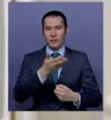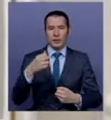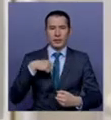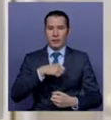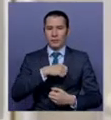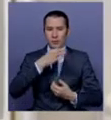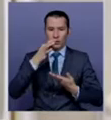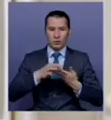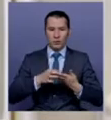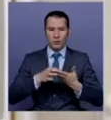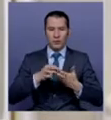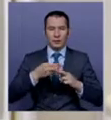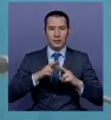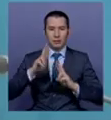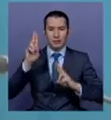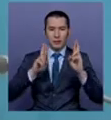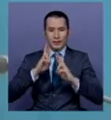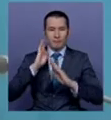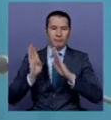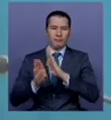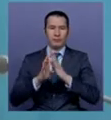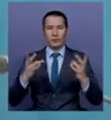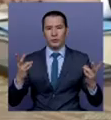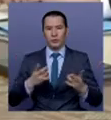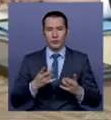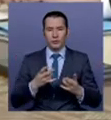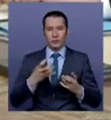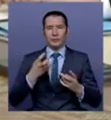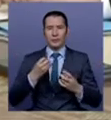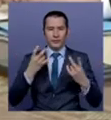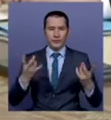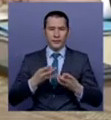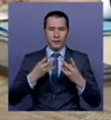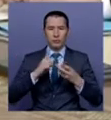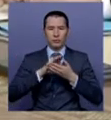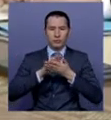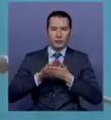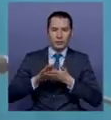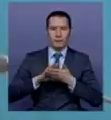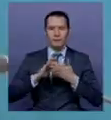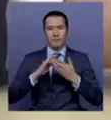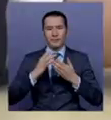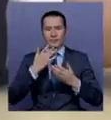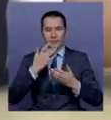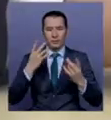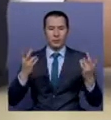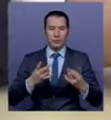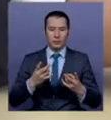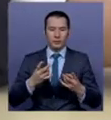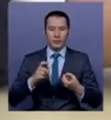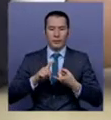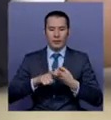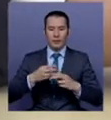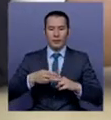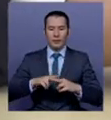жағдайда үкімет нақты шұғыл іс-қимыл жоспарын дайындайды. Жұмыс барысында олқылықтардың болғанын